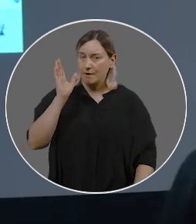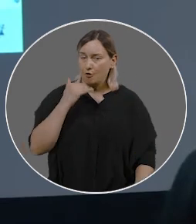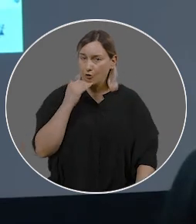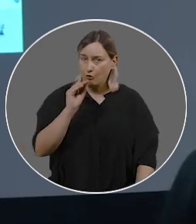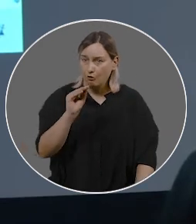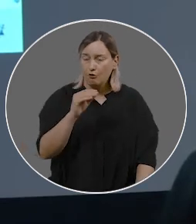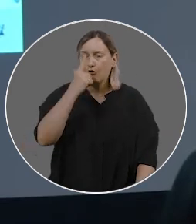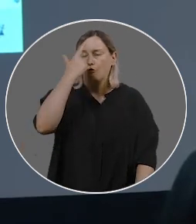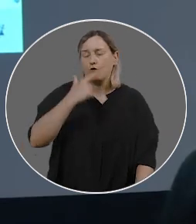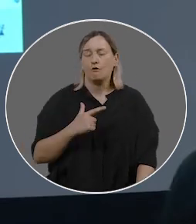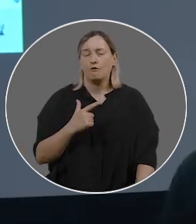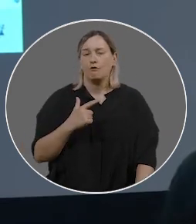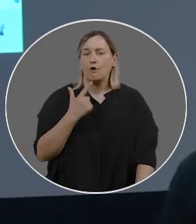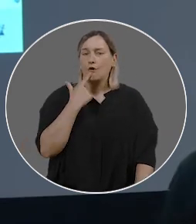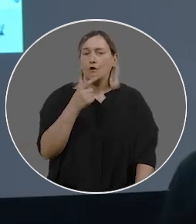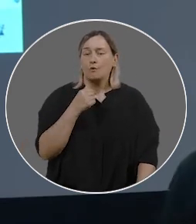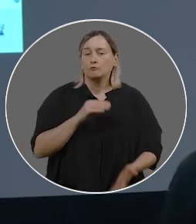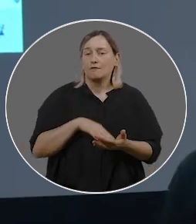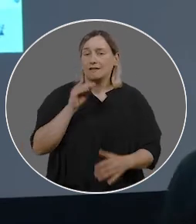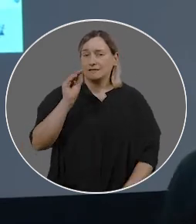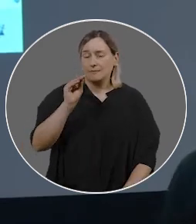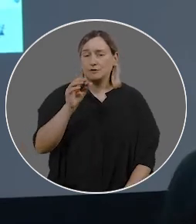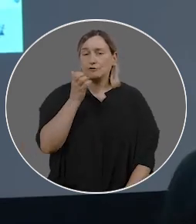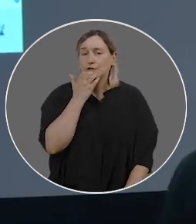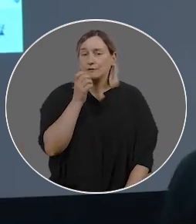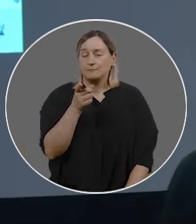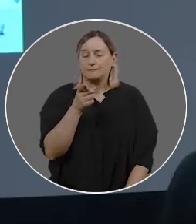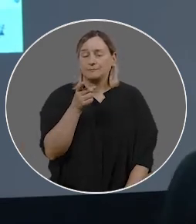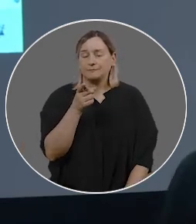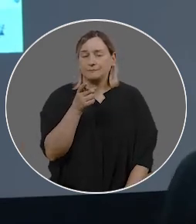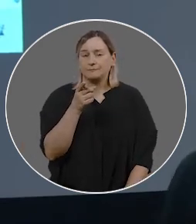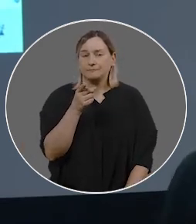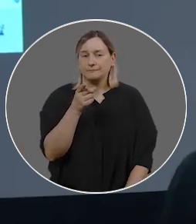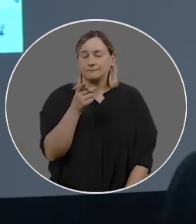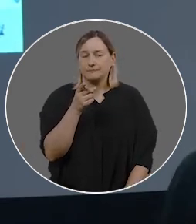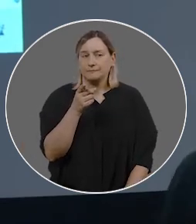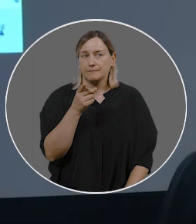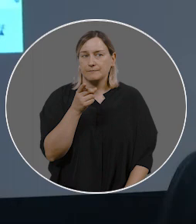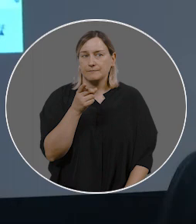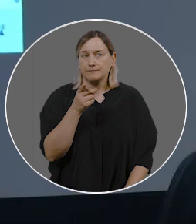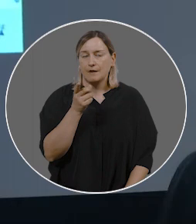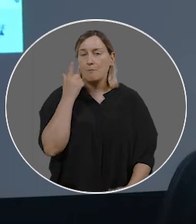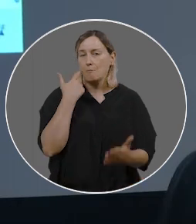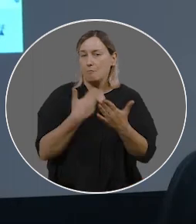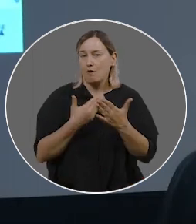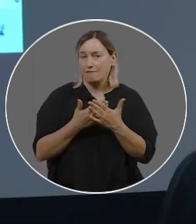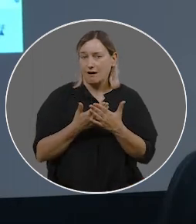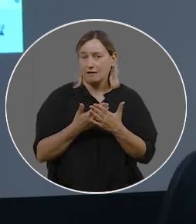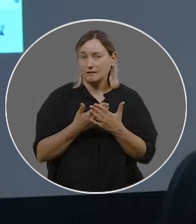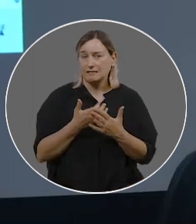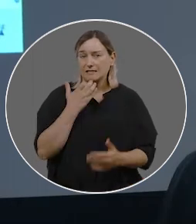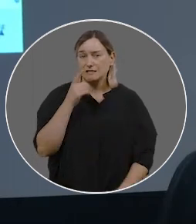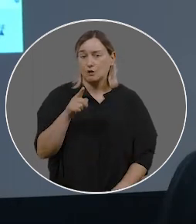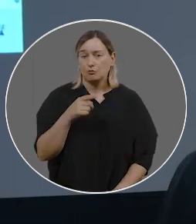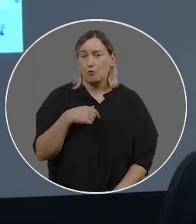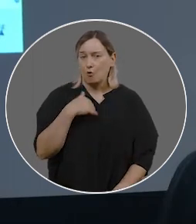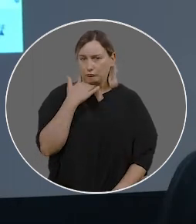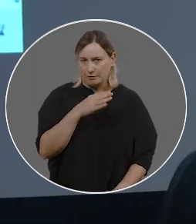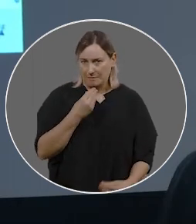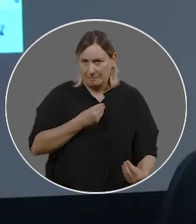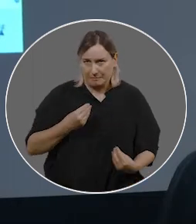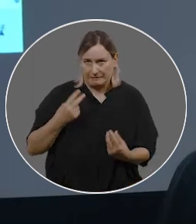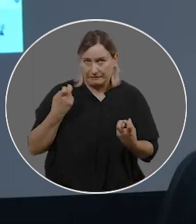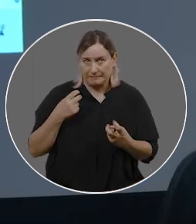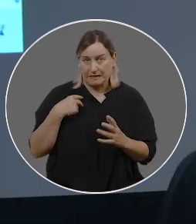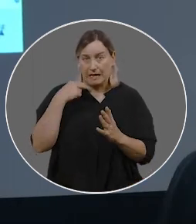sempre... faig l'advertència de que unes proves, quan no en tens massa coneixement, amb un lector